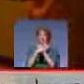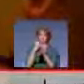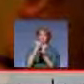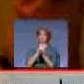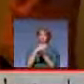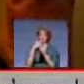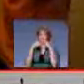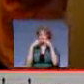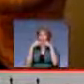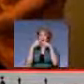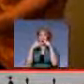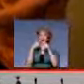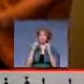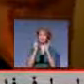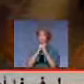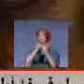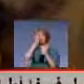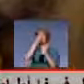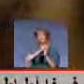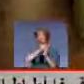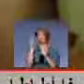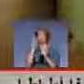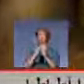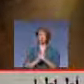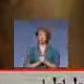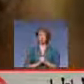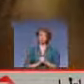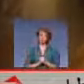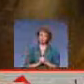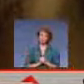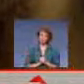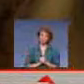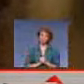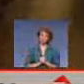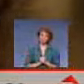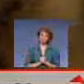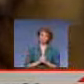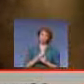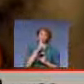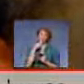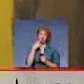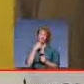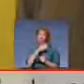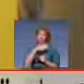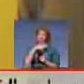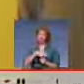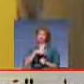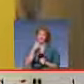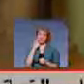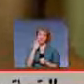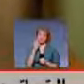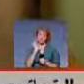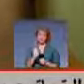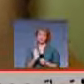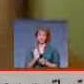من الشارع او حد مش عايزنا نقعد في قلب الشارع. لا برضه مش هنسيب البيت. ممتاز. هو بقى موضوع عند بقى في اي حد. ما هو بص احنا كل